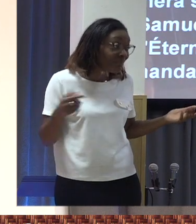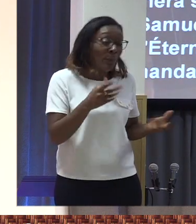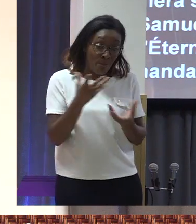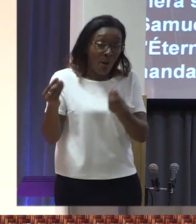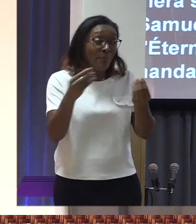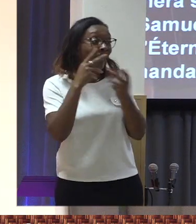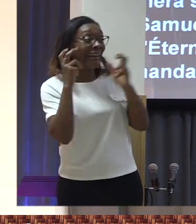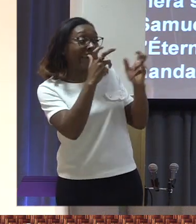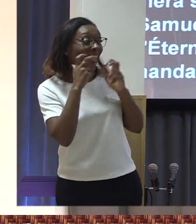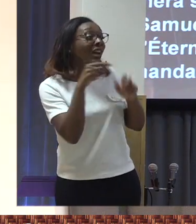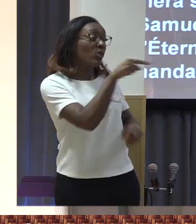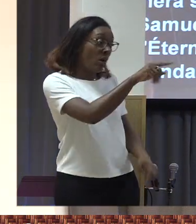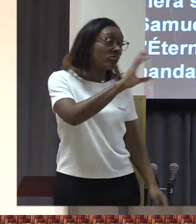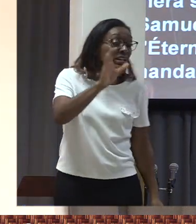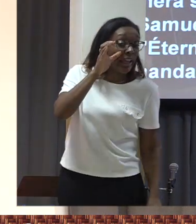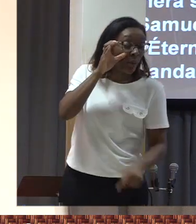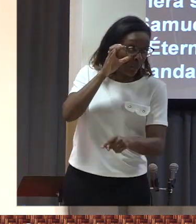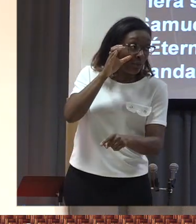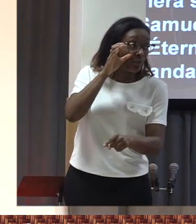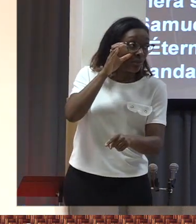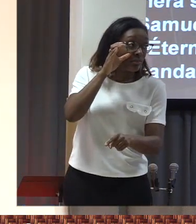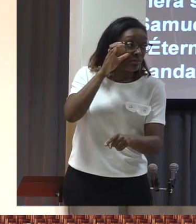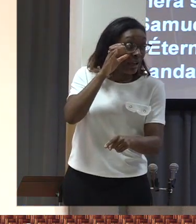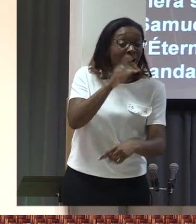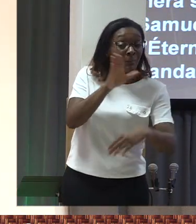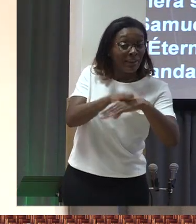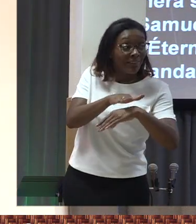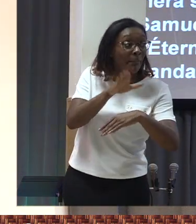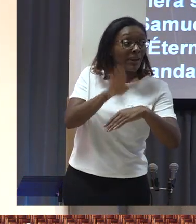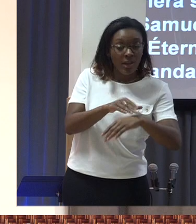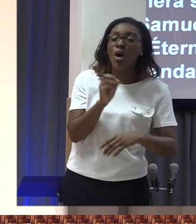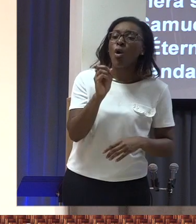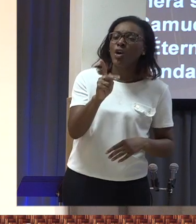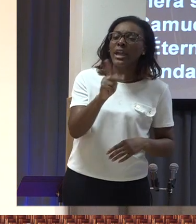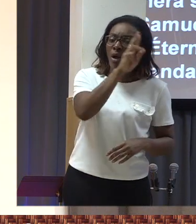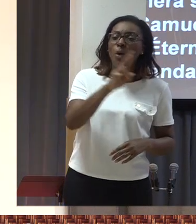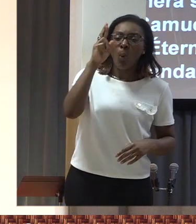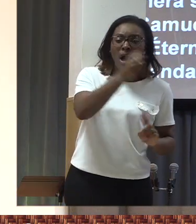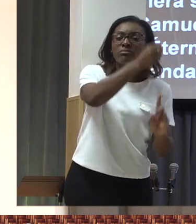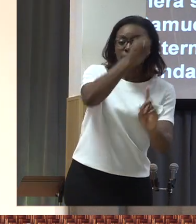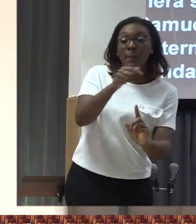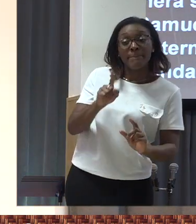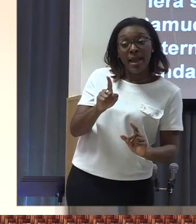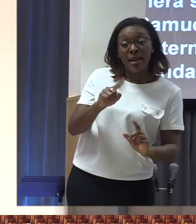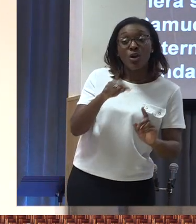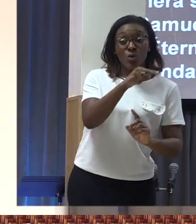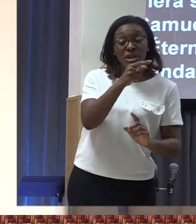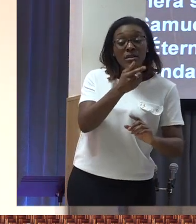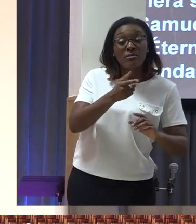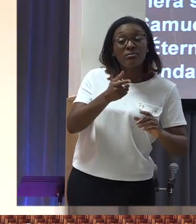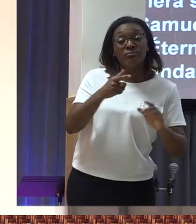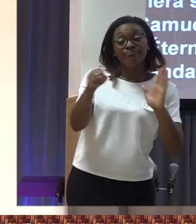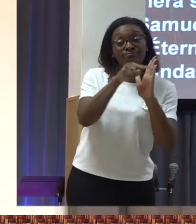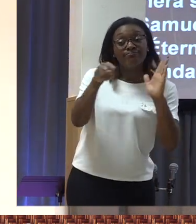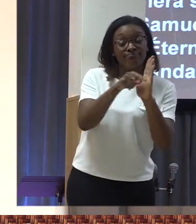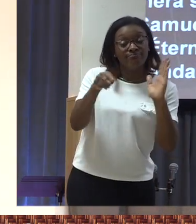désavertissement, et fais-leur connaître le droit du roi qui régnera sur eux. Samuel rapporta toutes les paroles de l'Éternel